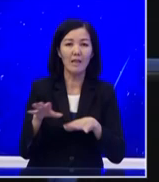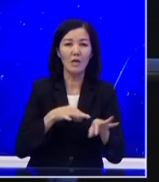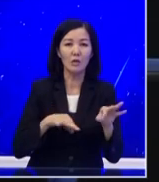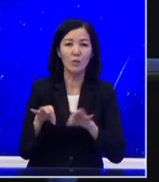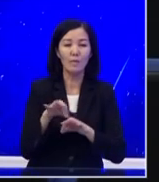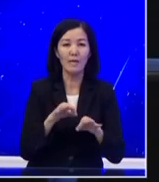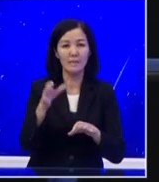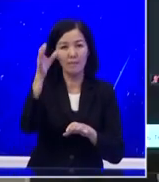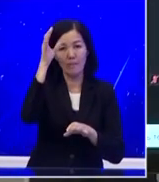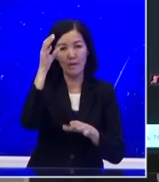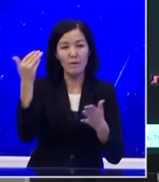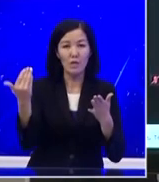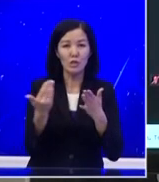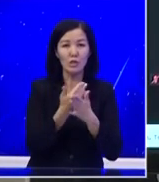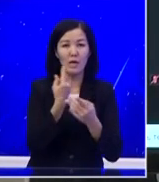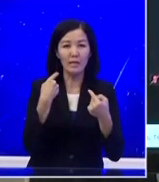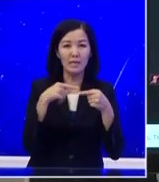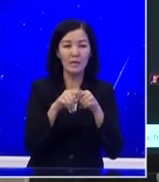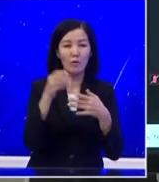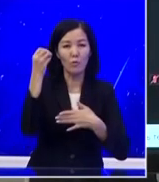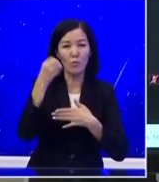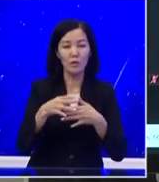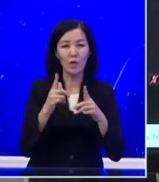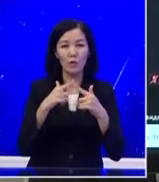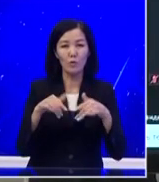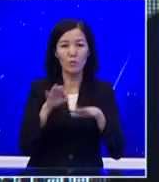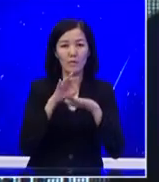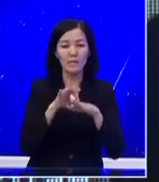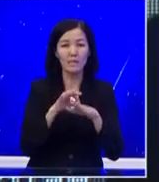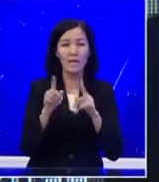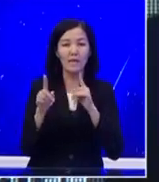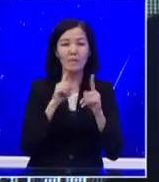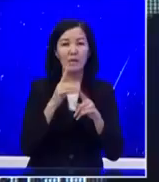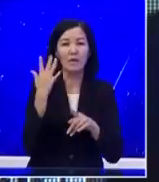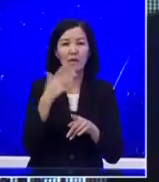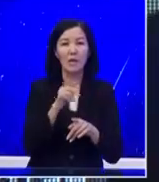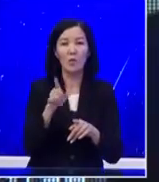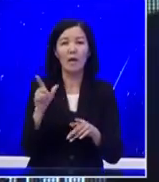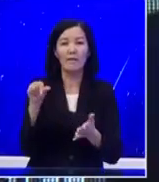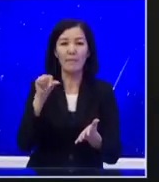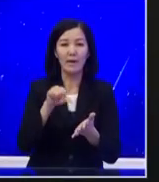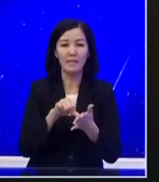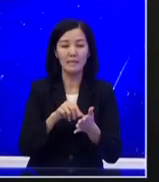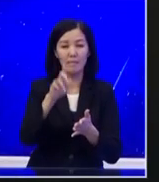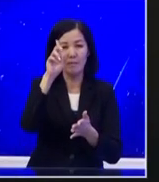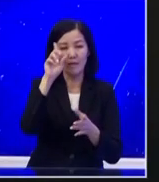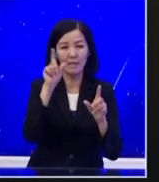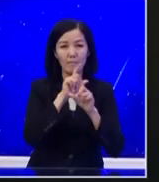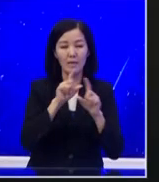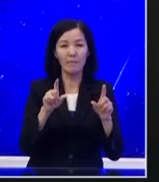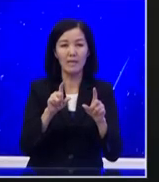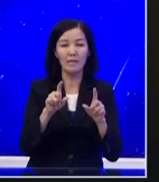жобасы аясында білім және жаңа инновациялық технологиялар орталығы ұйымдастырды. Семинарға 50 адам қатысты. Олар